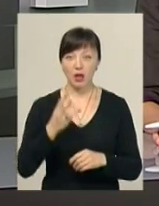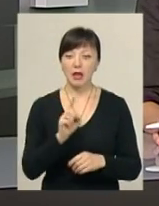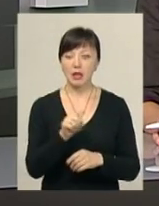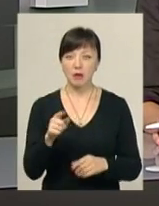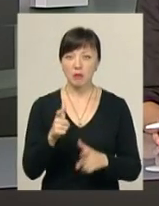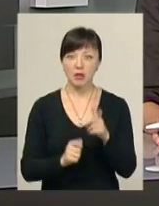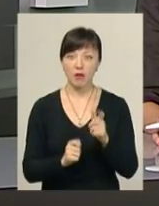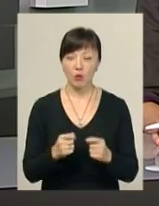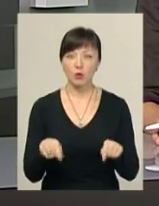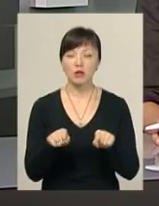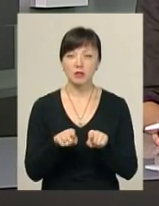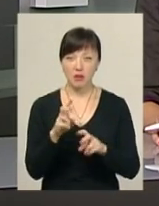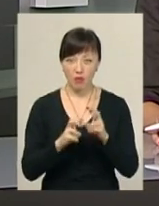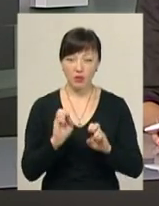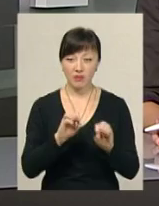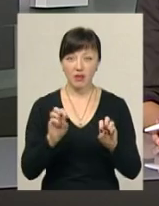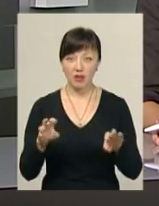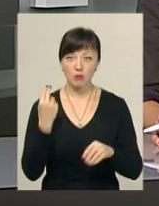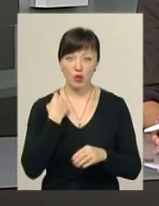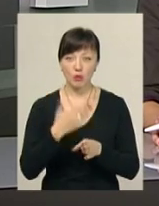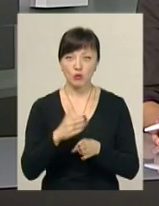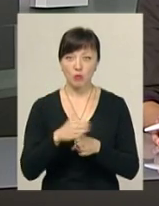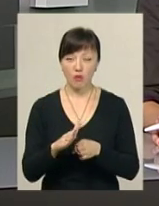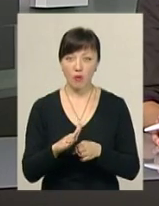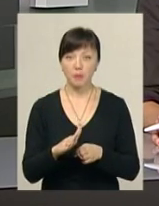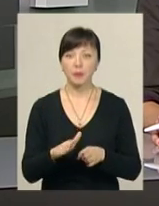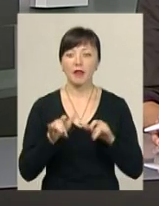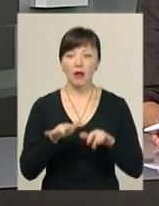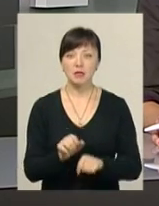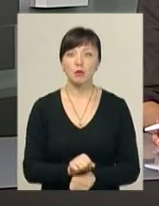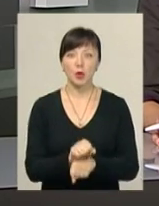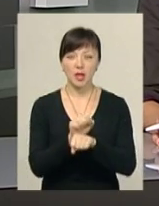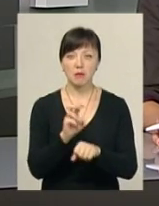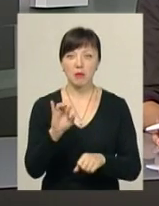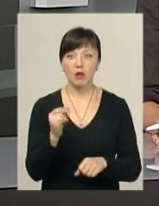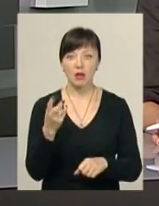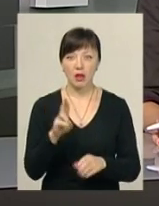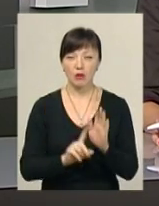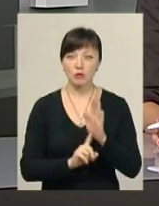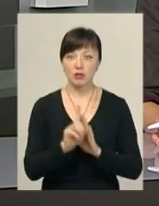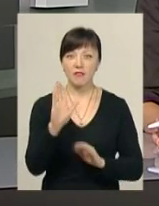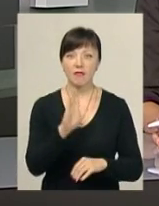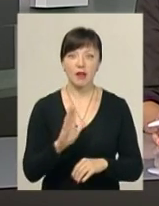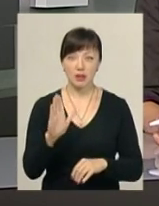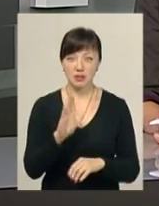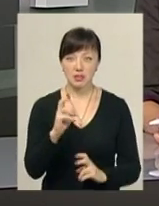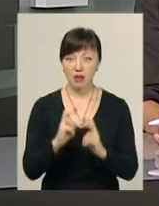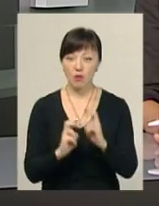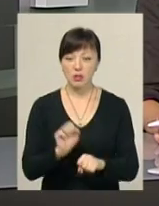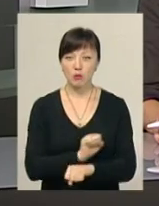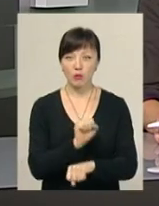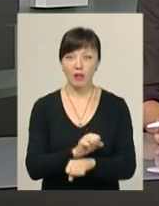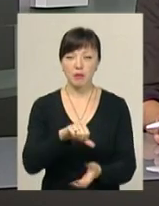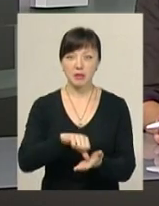Їм молокозавод теж віддаватиме борги поступово. Нагадаю, що акції протесту у Білогір'ї розпочалися у вересні. Завод